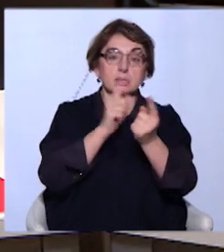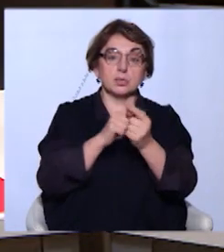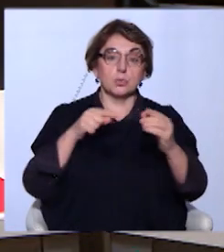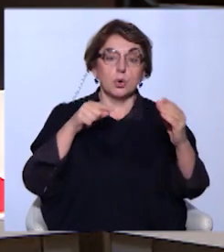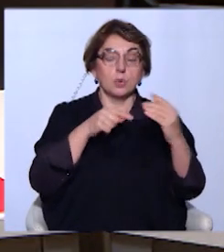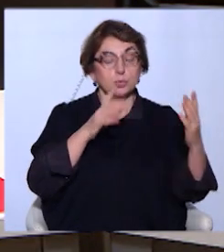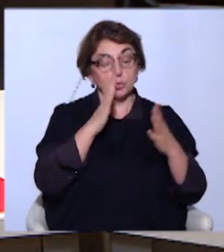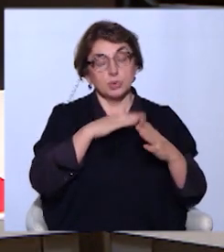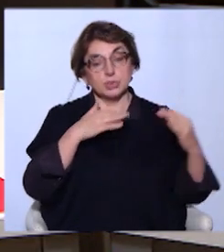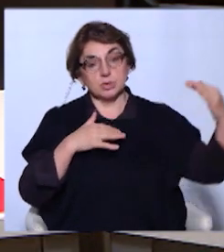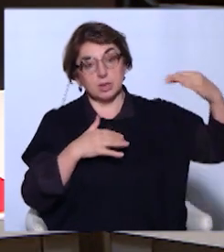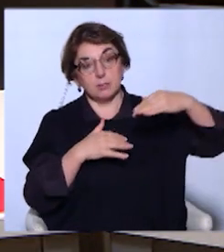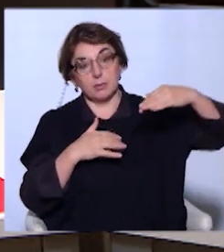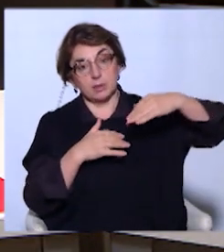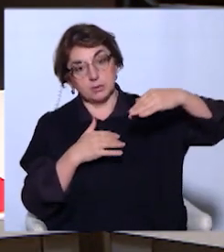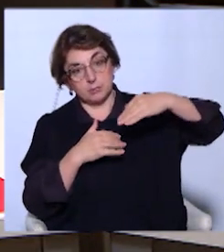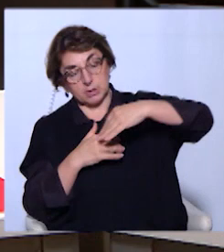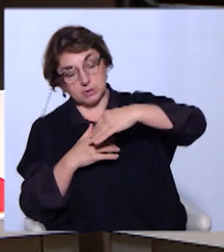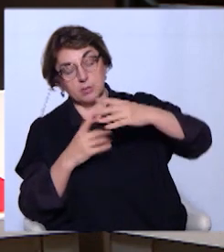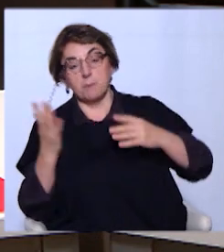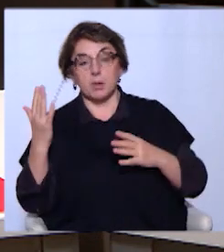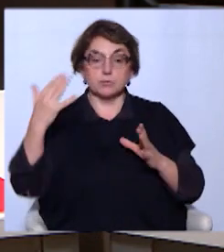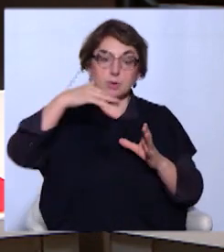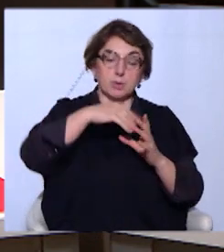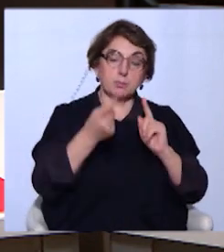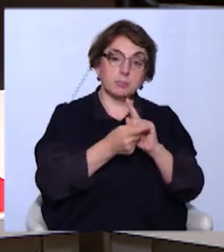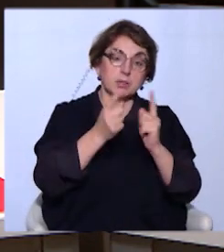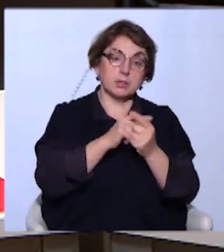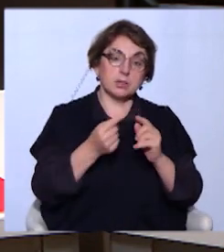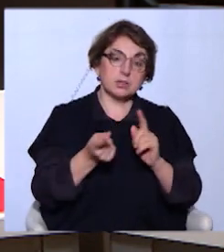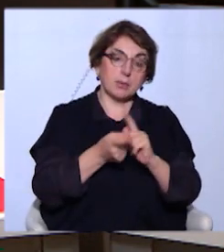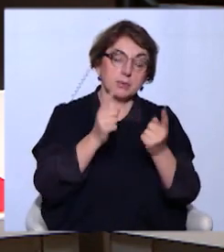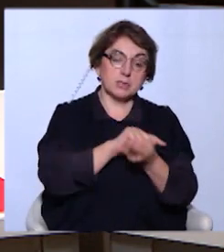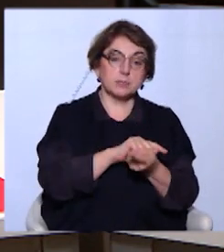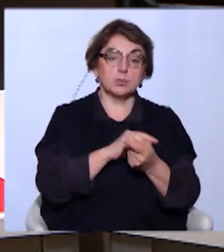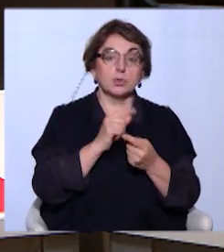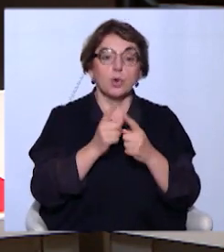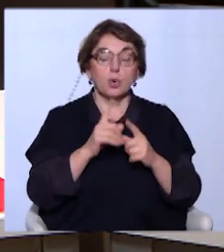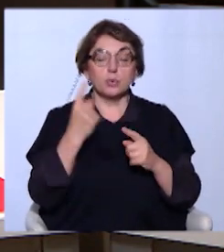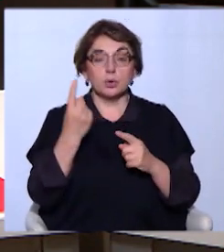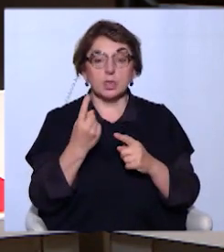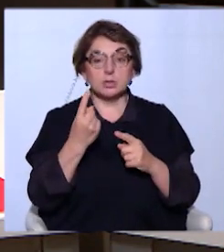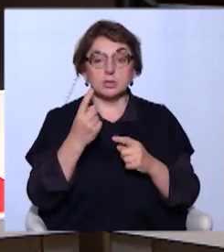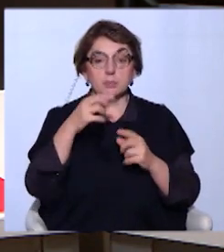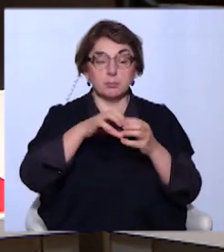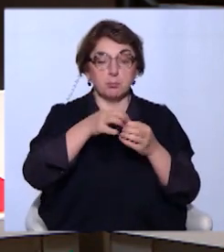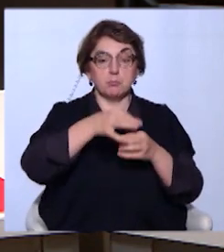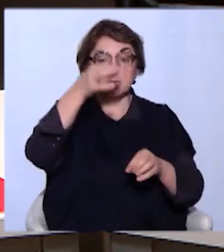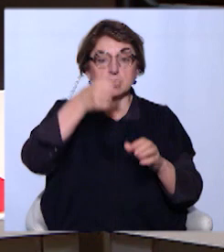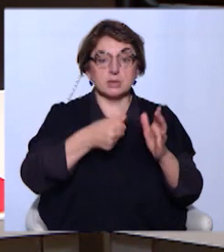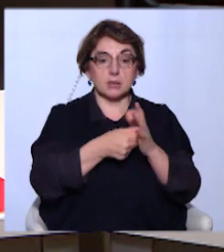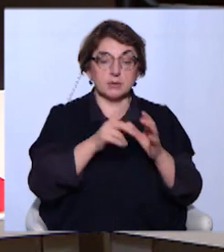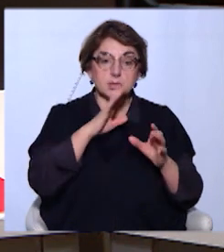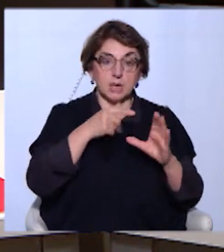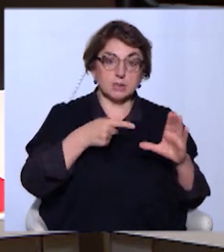შედიოდეს უკუ მიმართულებით. ანუ თუ სითხე მოედინება ამ შემთხვევაში მარჯვნიდან მარცხნივ, მაშინ წყალი უნდა შედიოდეს მის საპირისპიროდ.